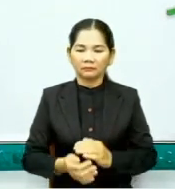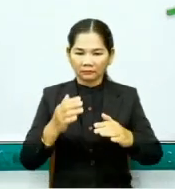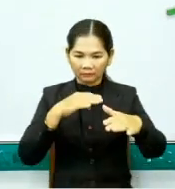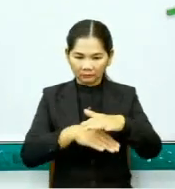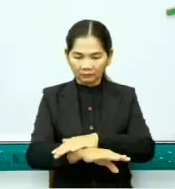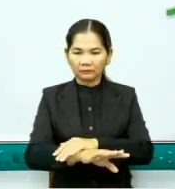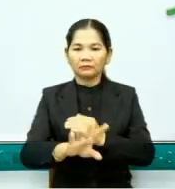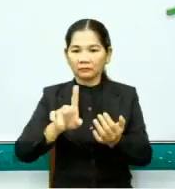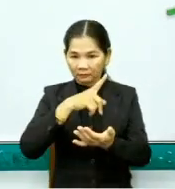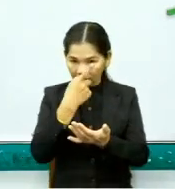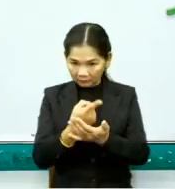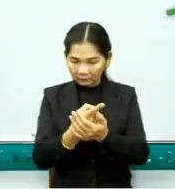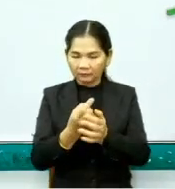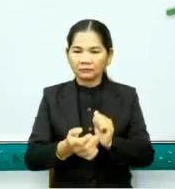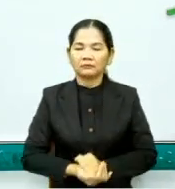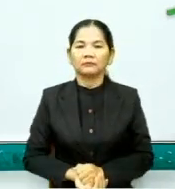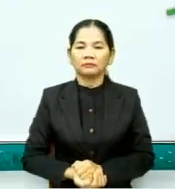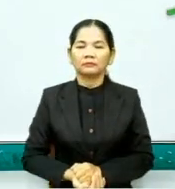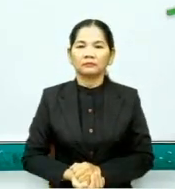cho rùm